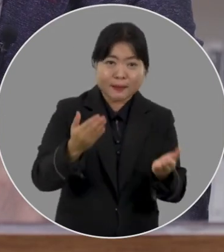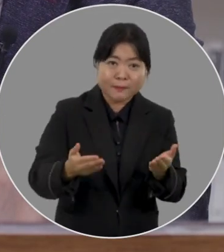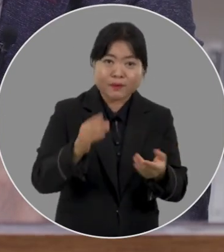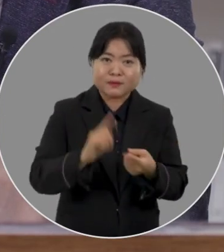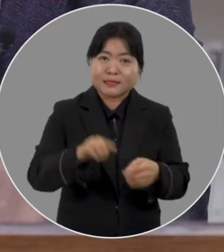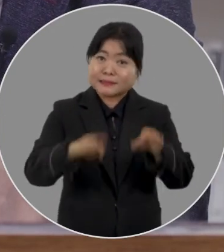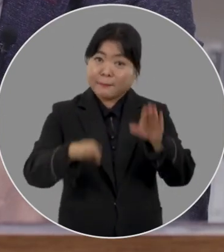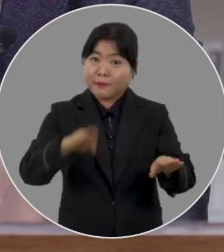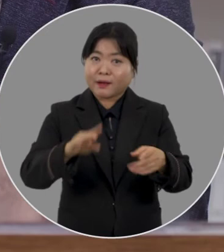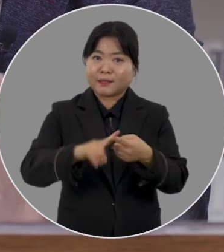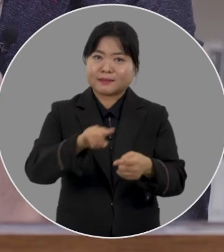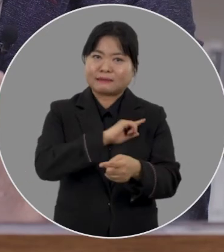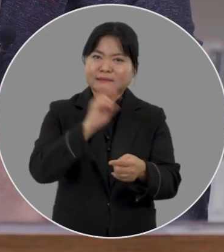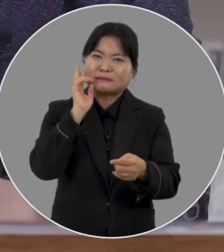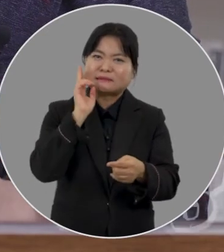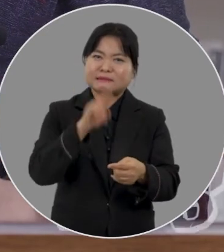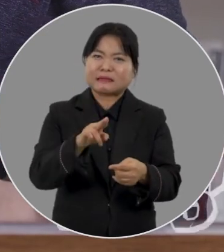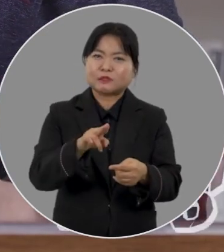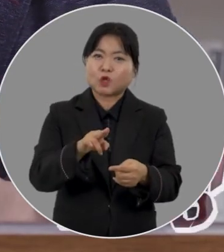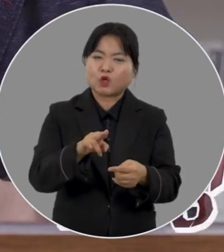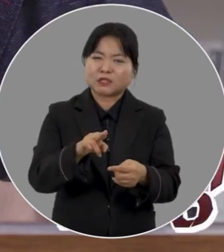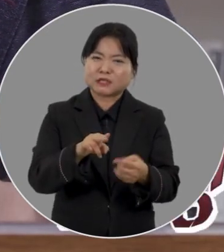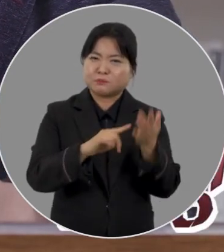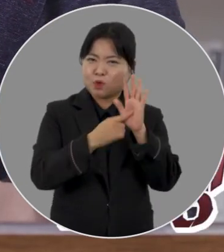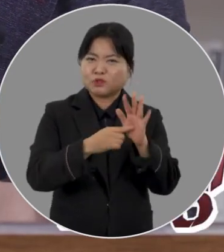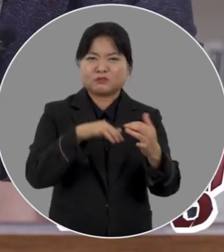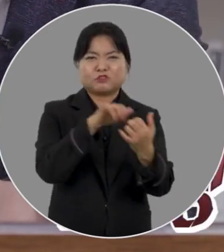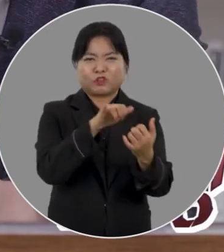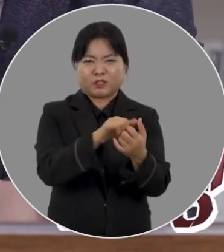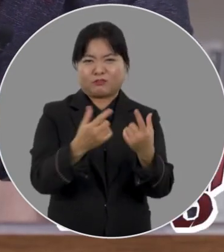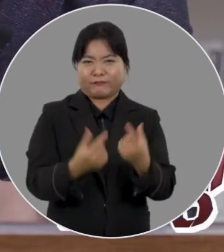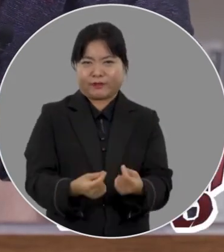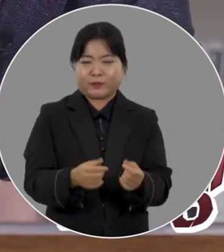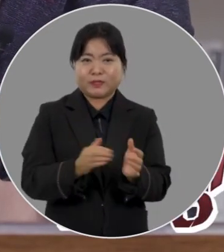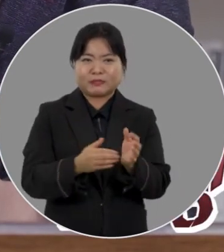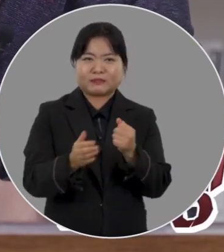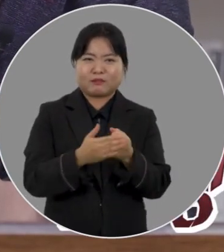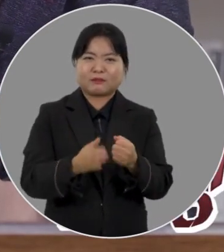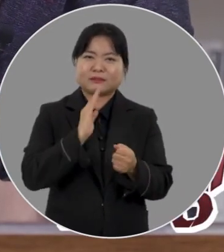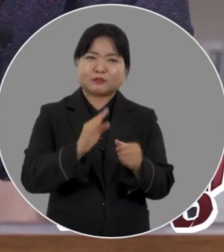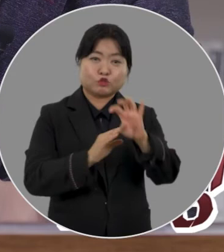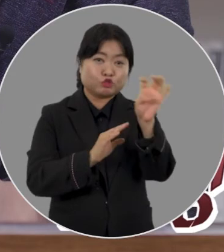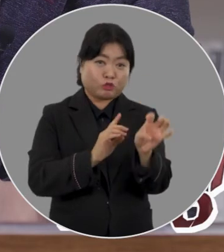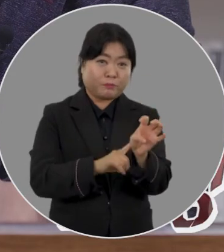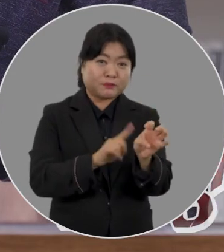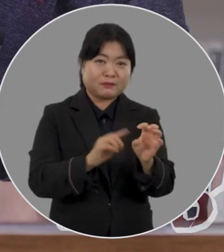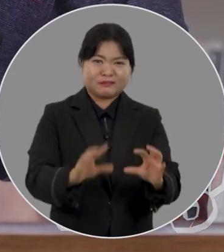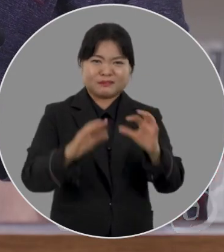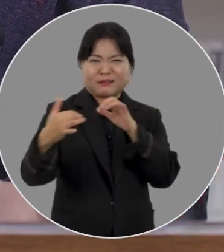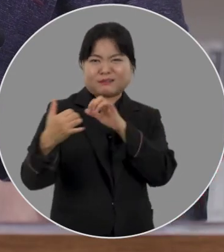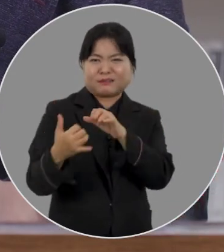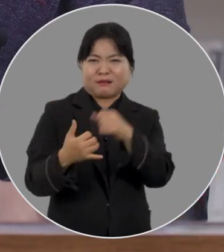차별의 어떤 가장 극단적인 그 표출은 전쟁인 것 같아요. 그래서 사실은 유럽에서 이제